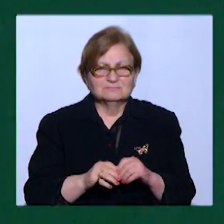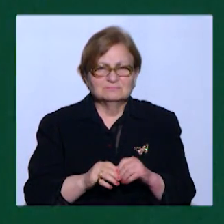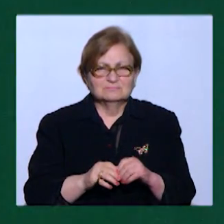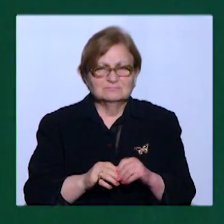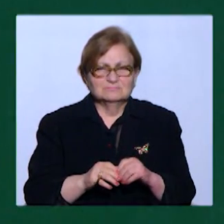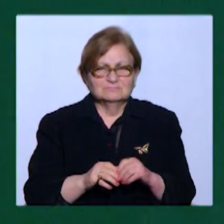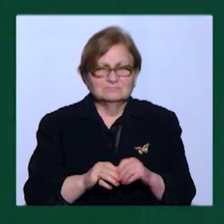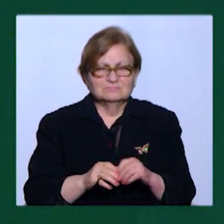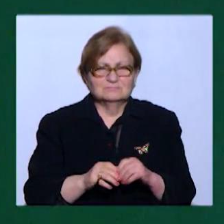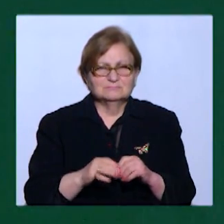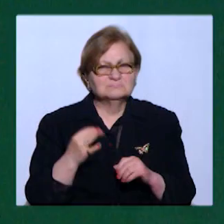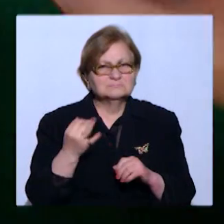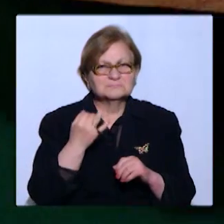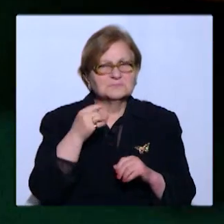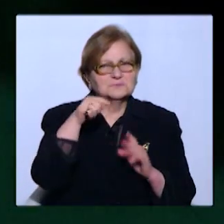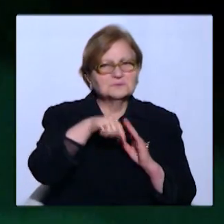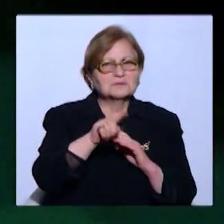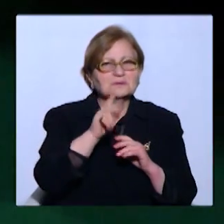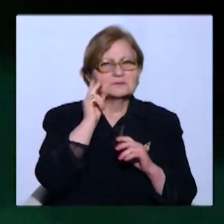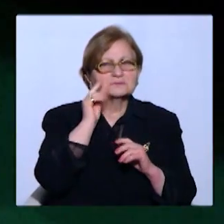ეს რა რიცხვი გამოდის?